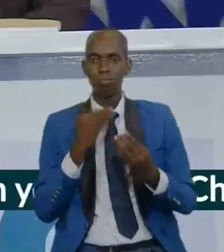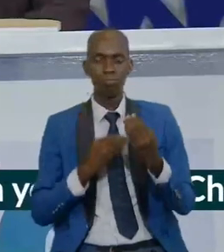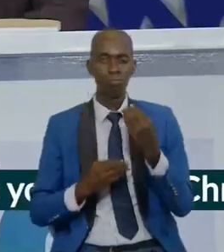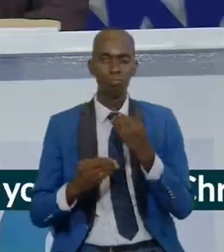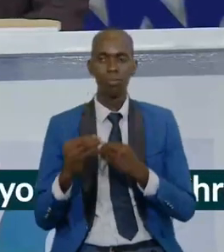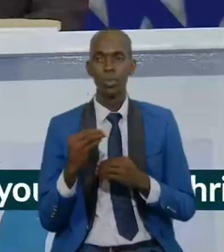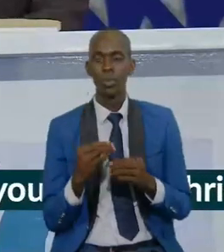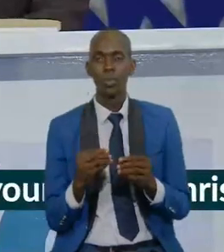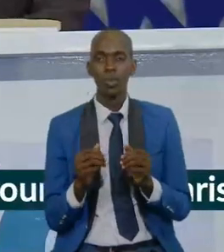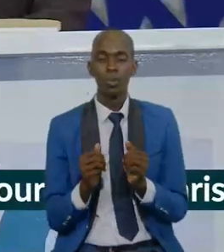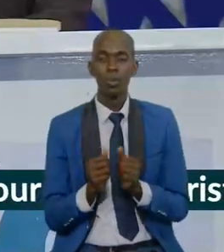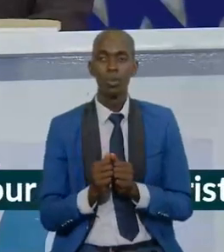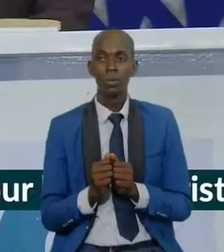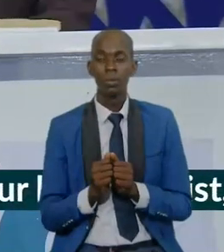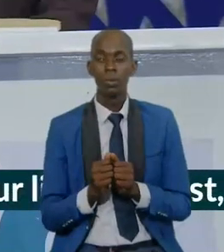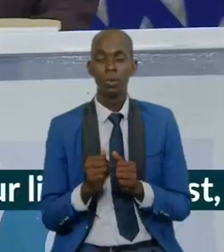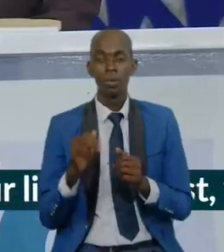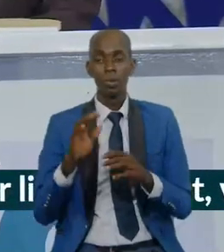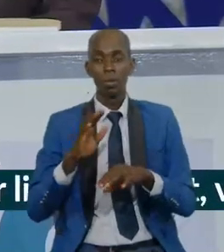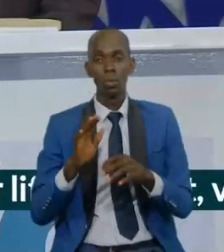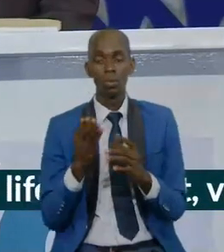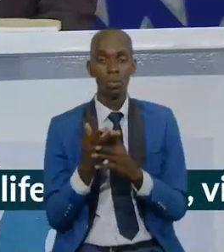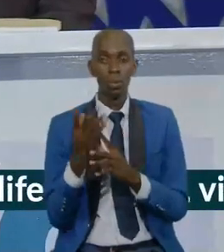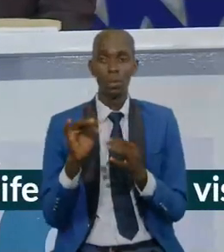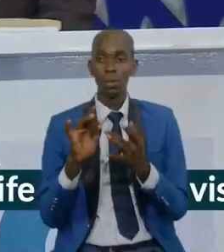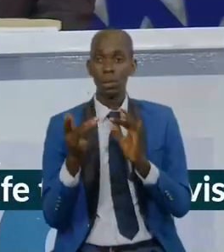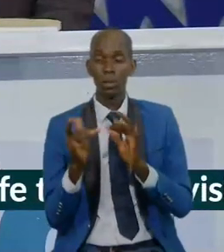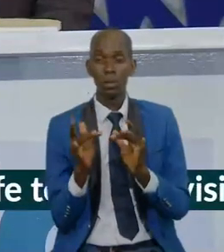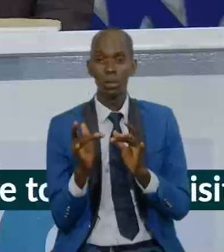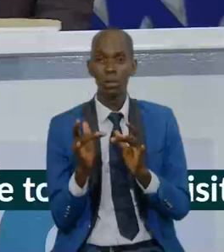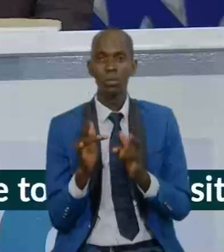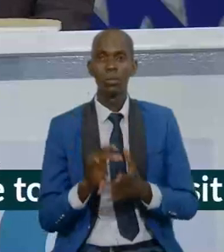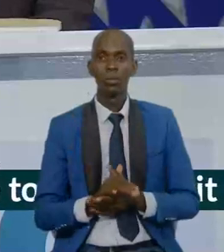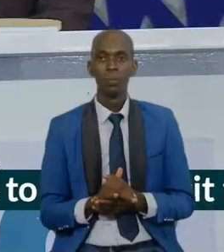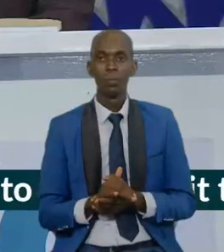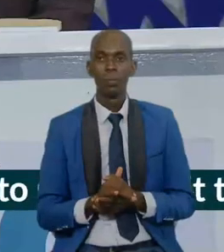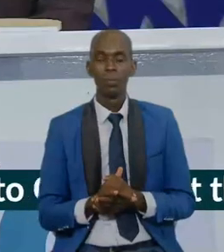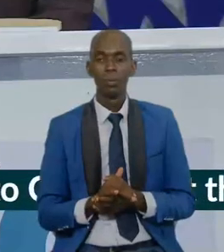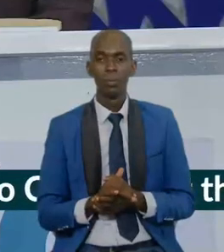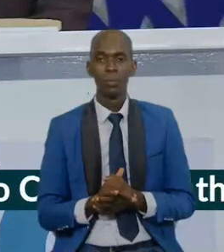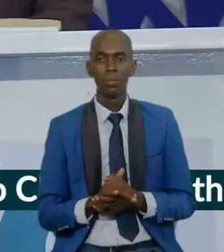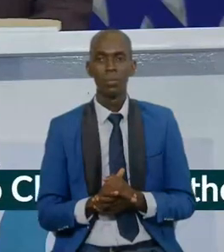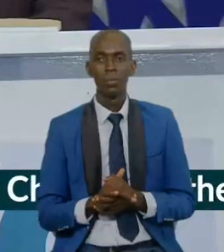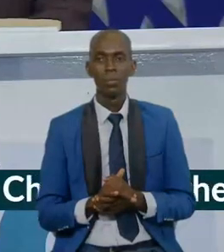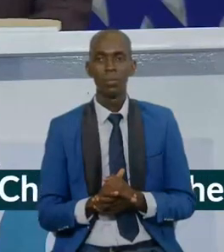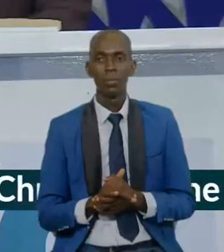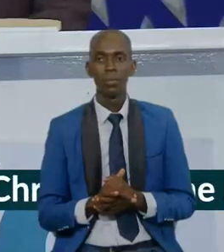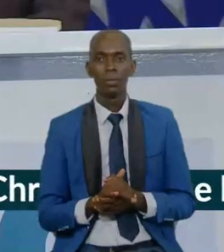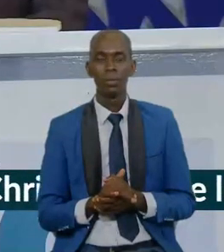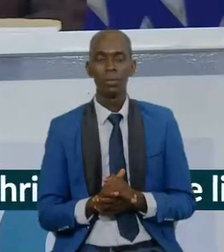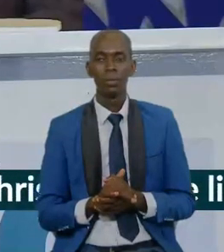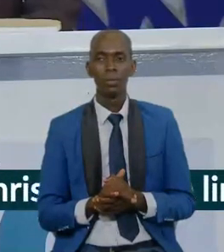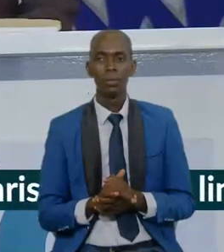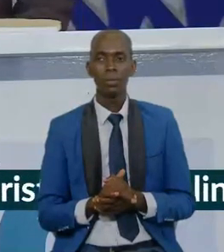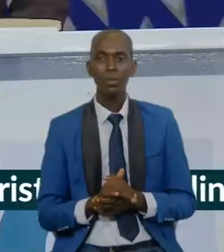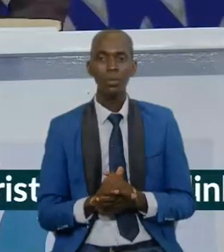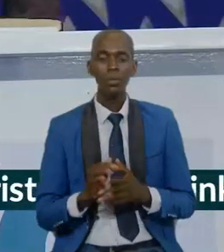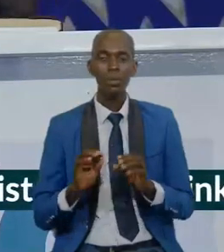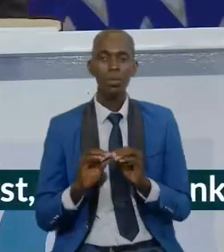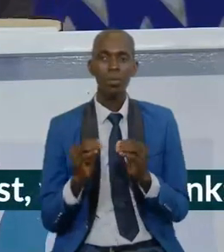A special online banquet. Qui sera organisé le 2 avril 2023. Organized